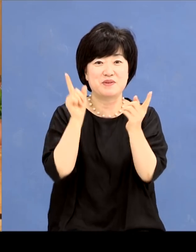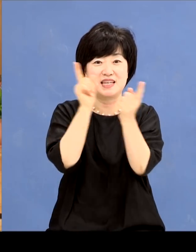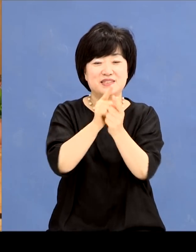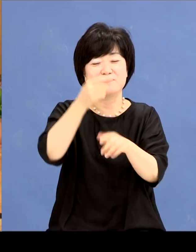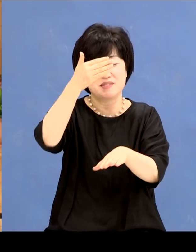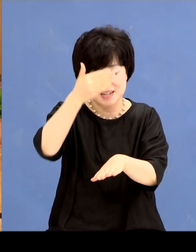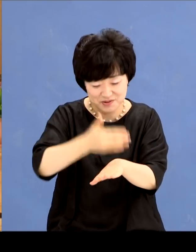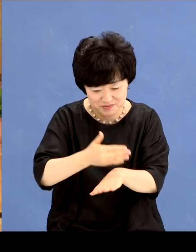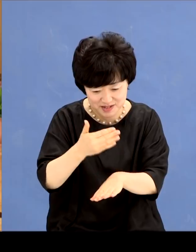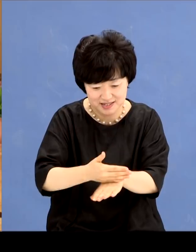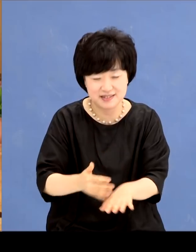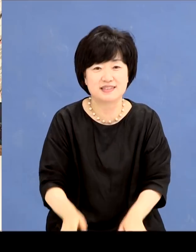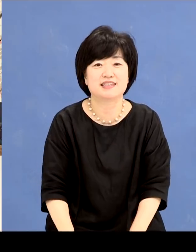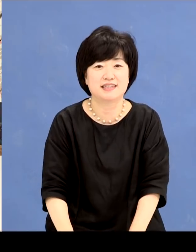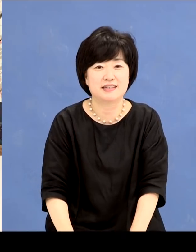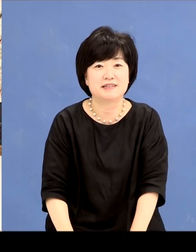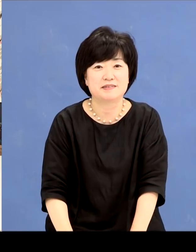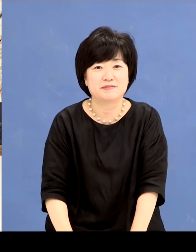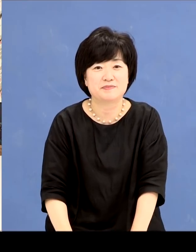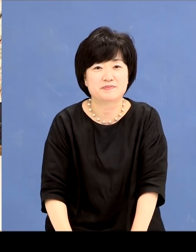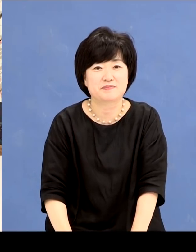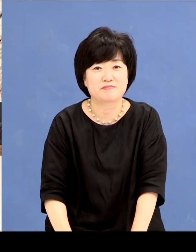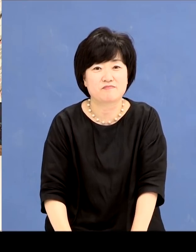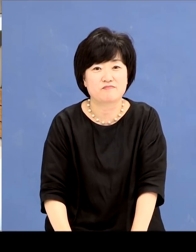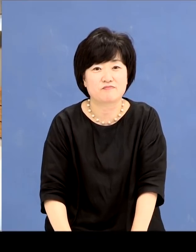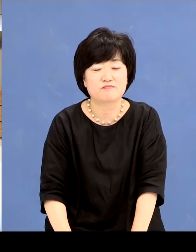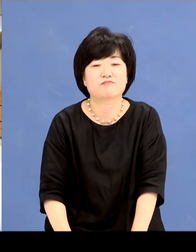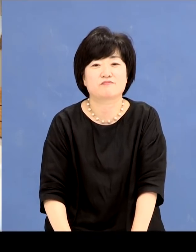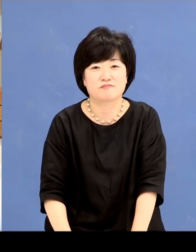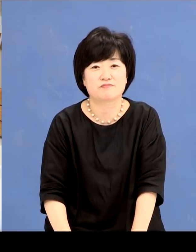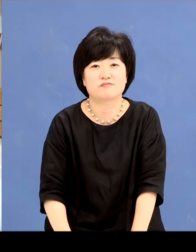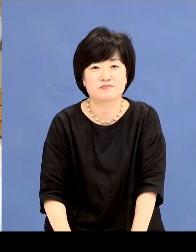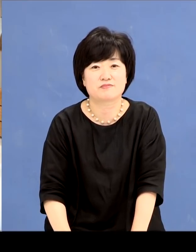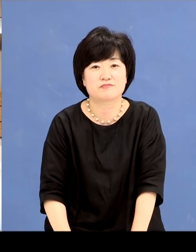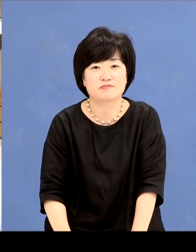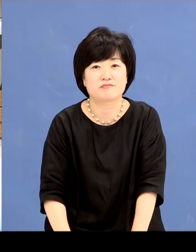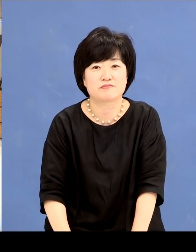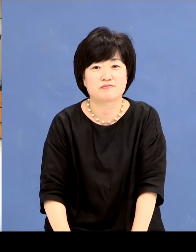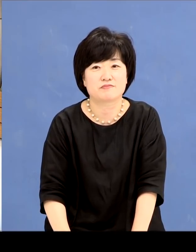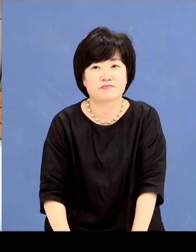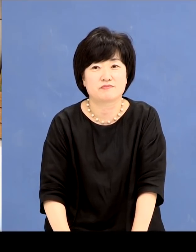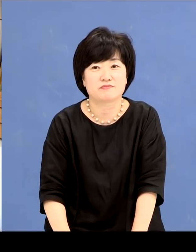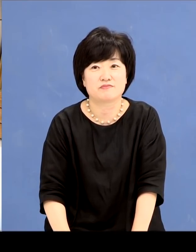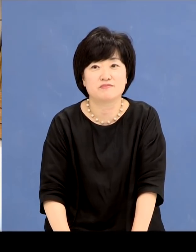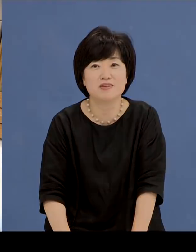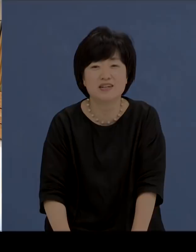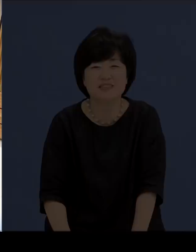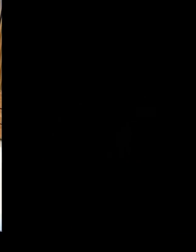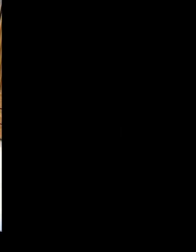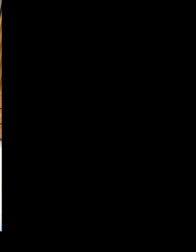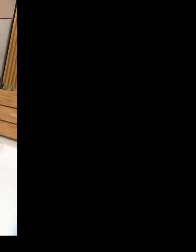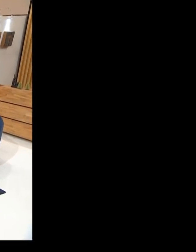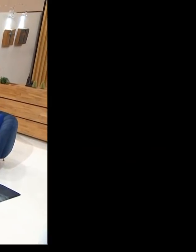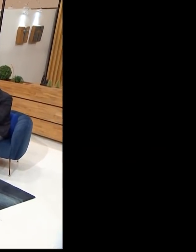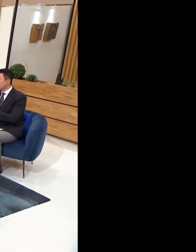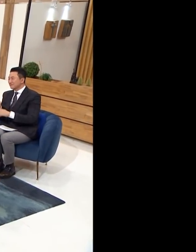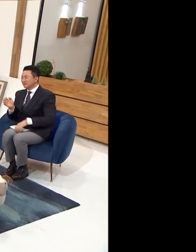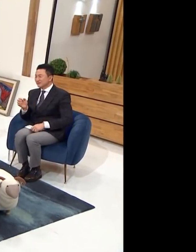시간에 인사드리겠습니다. 고맙습니다. 감사합니다. 진짜 너무 좋은